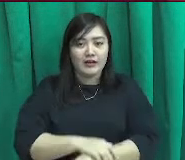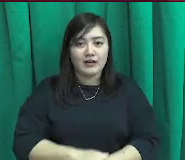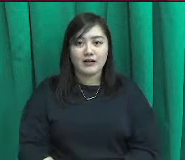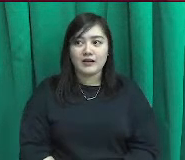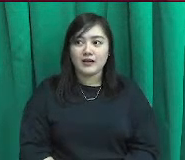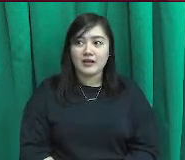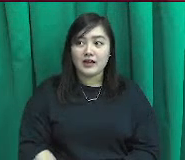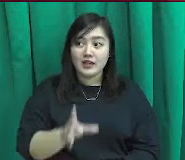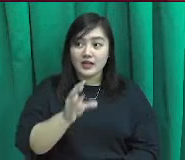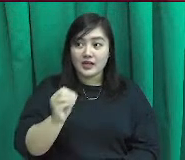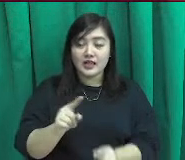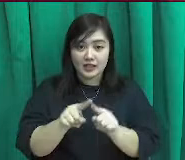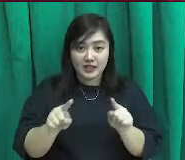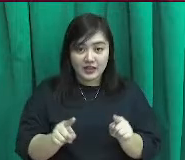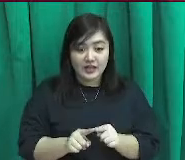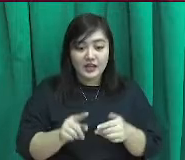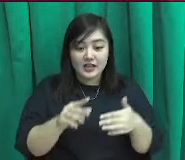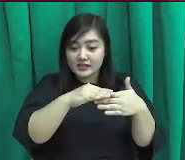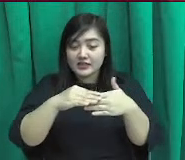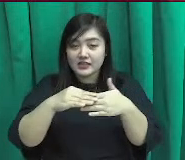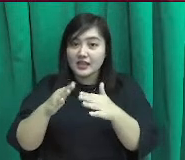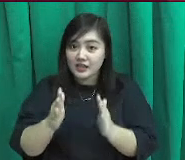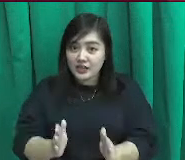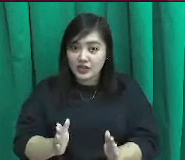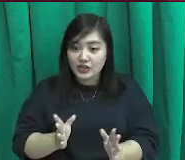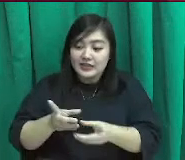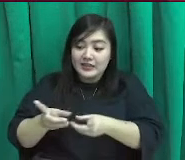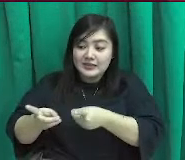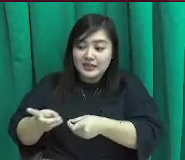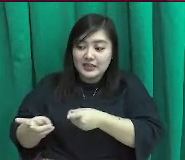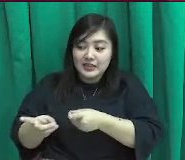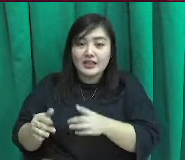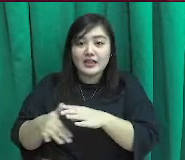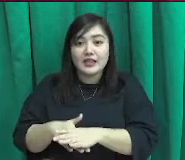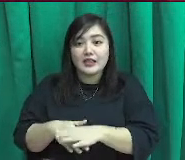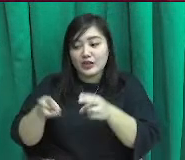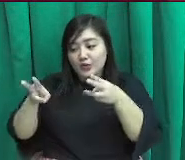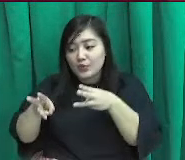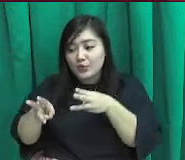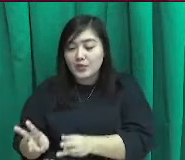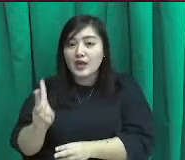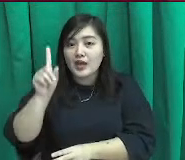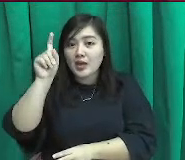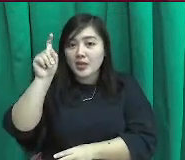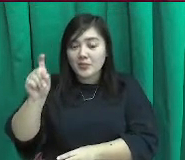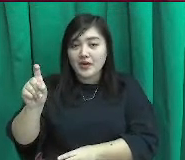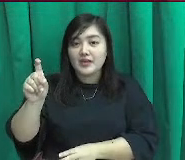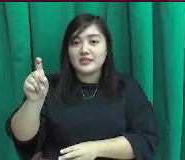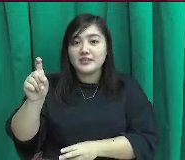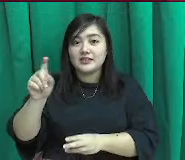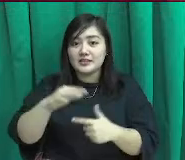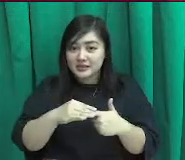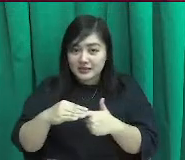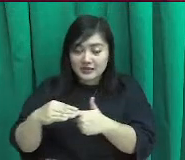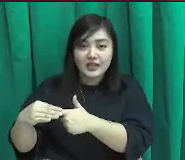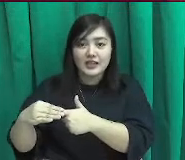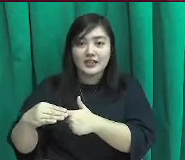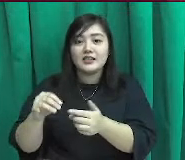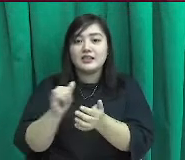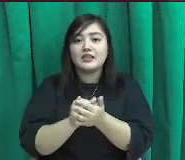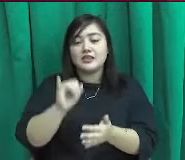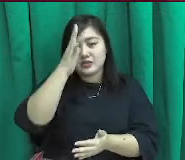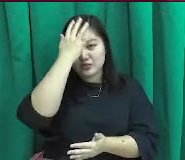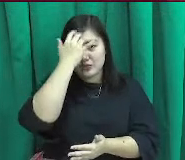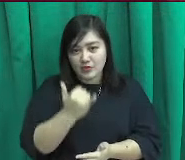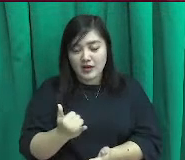naman natin yan sa isang daan kung saan siya dapat mapunta. Amen. Kaya gagabayan mo. Kaya nga lalagyan mo ng